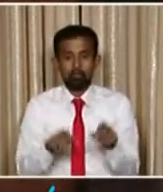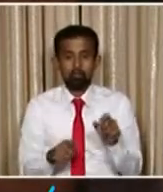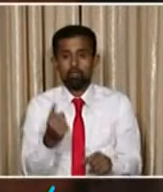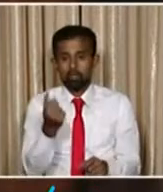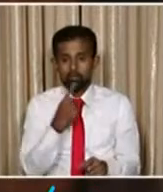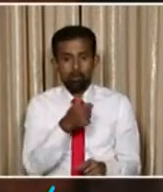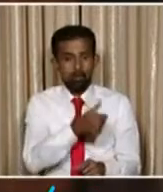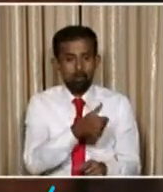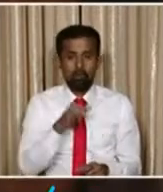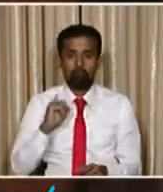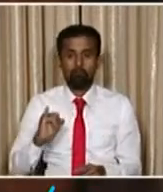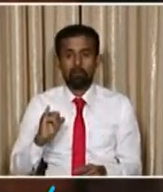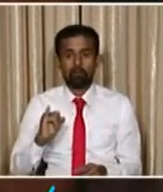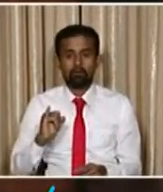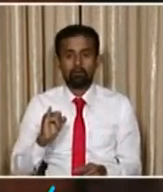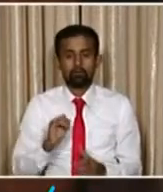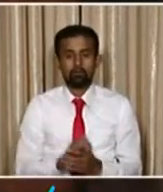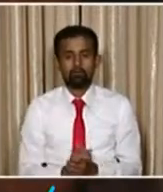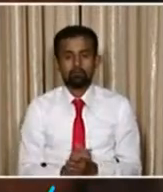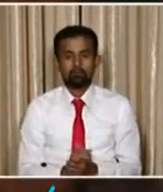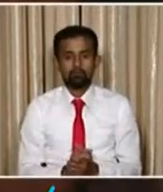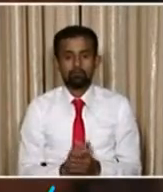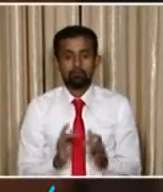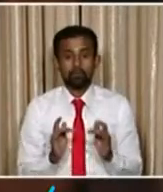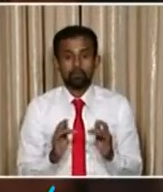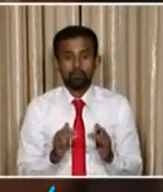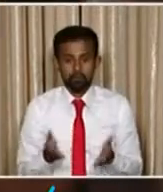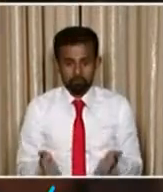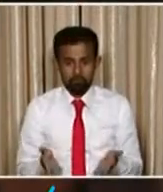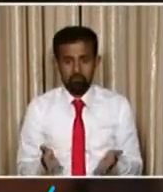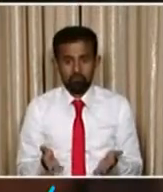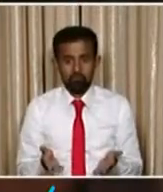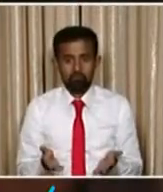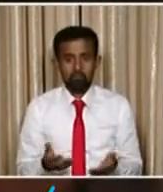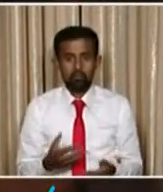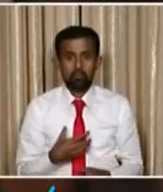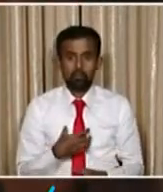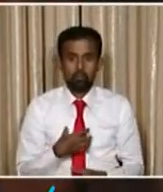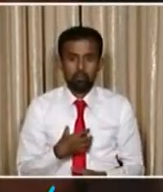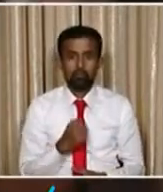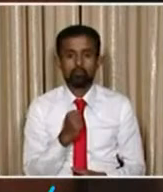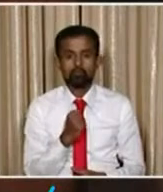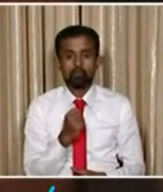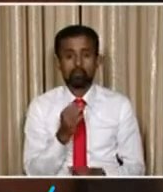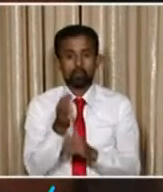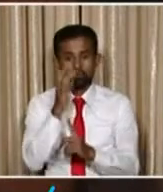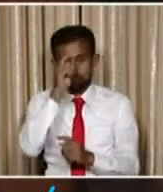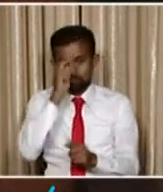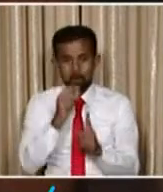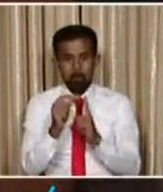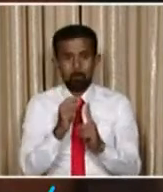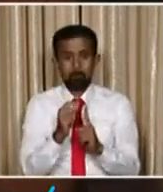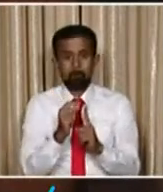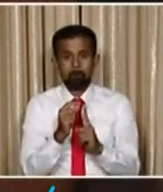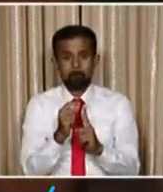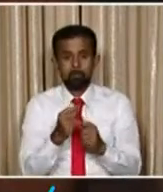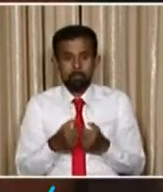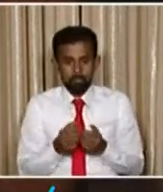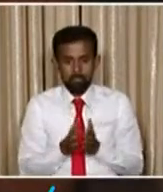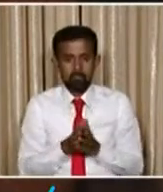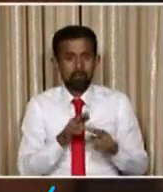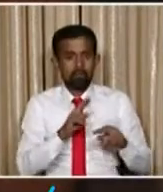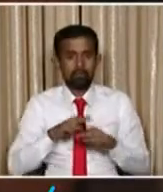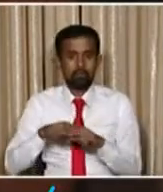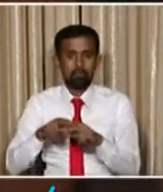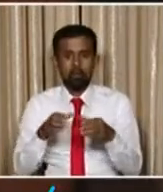දේවල් හරිද වැරදිද කියලා. ඒ ඔන්ලයින් දැන් මෙතන මේකේ දුකට හේතුව කියන්නේ ජනාධිපතිතුමාට පාර්ලිමේන්තුවේ Tamanට හිතවත්